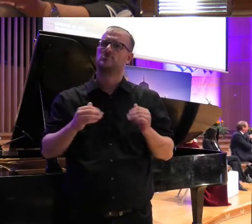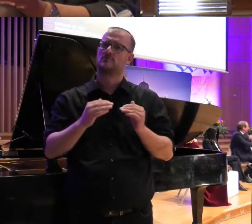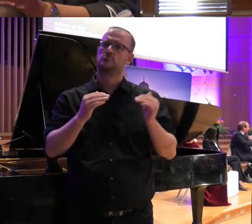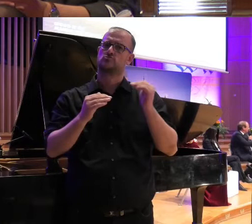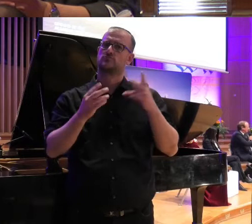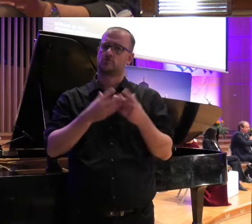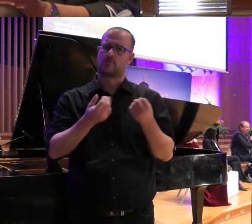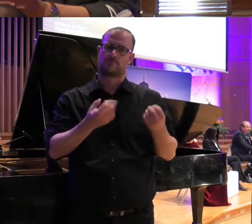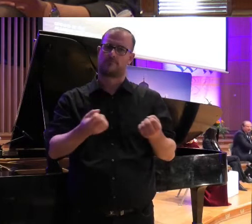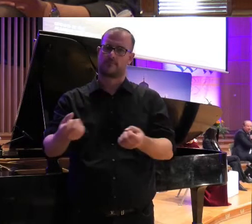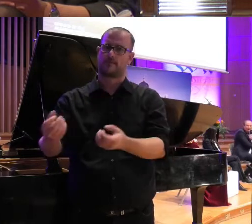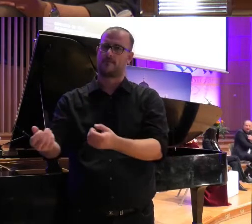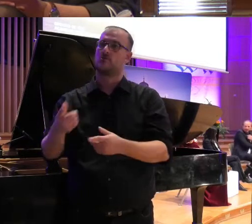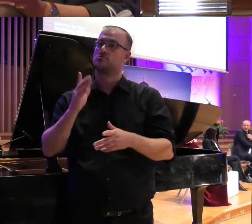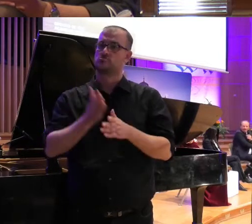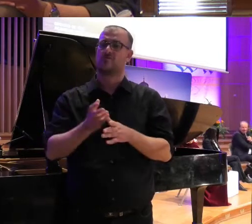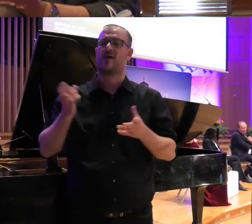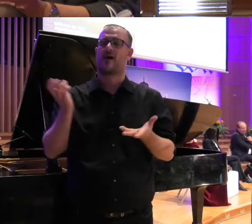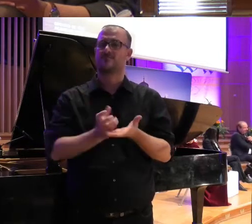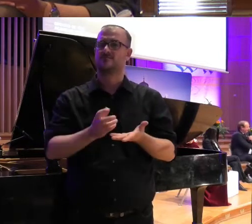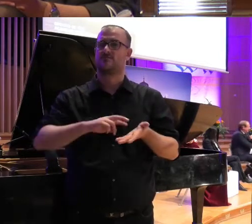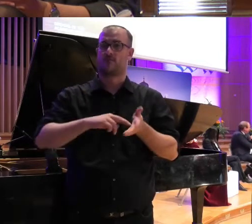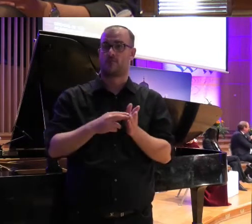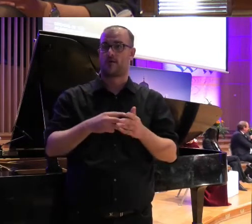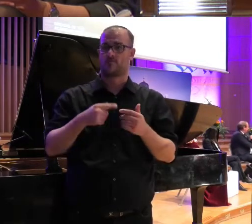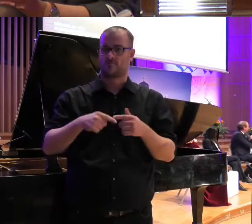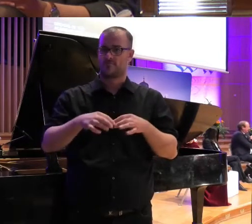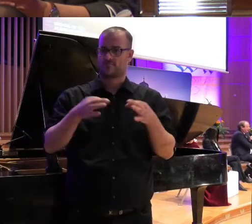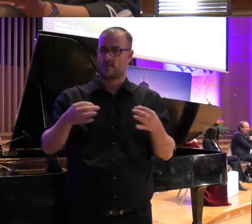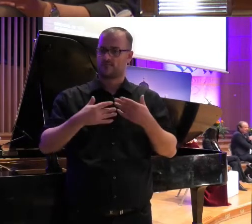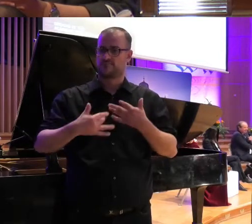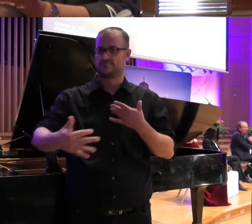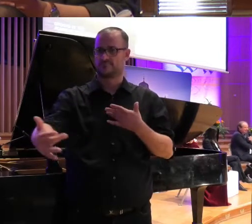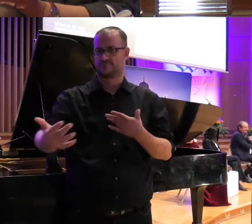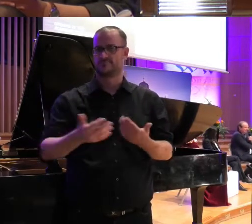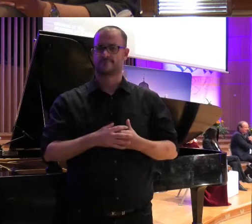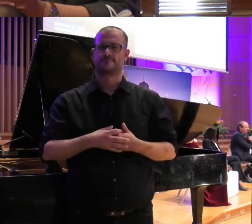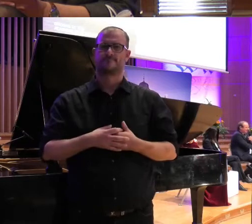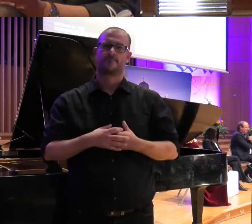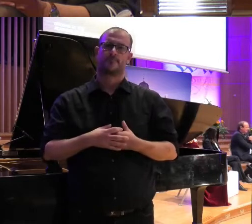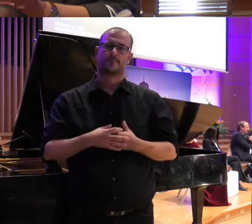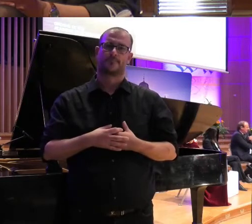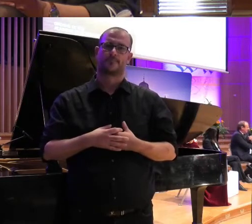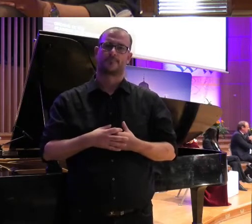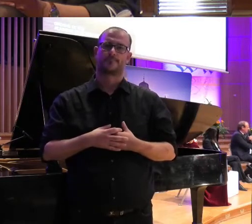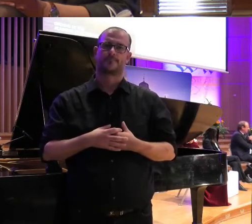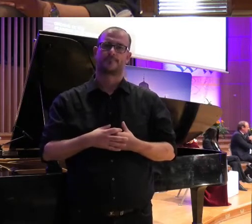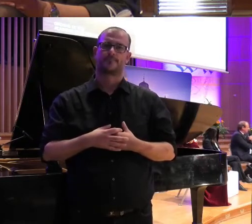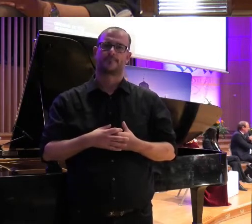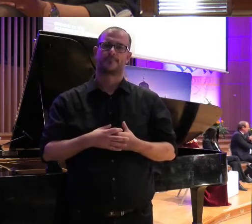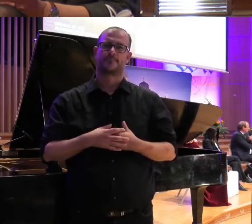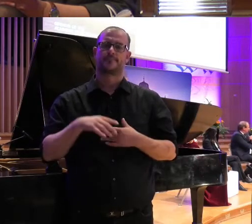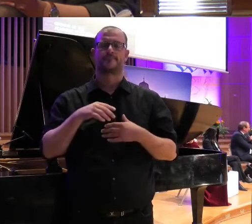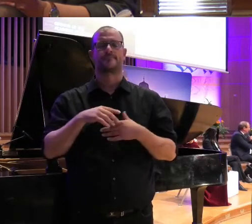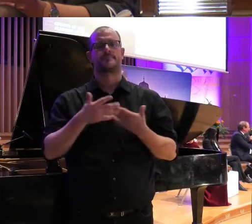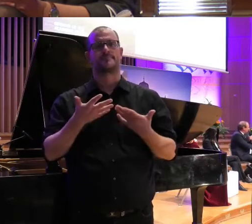dann sozusagen eine gewisse Einsatzvorbereitung dann an den Tag legt. Dass die Situation